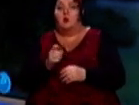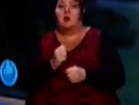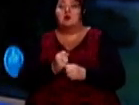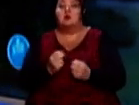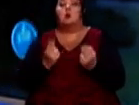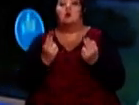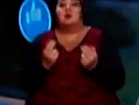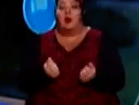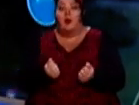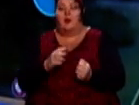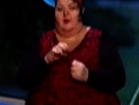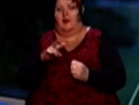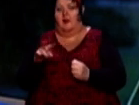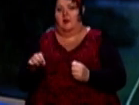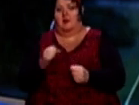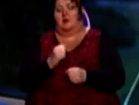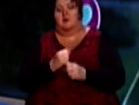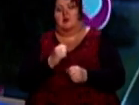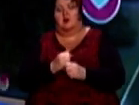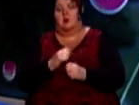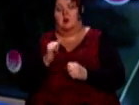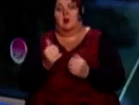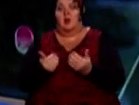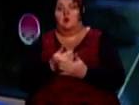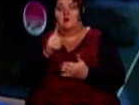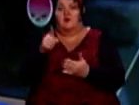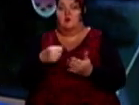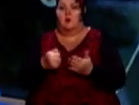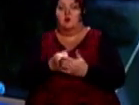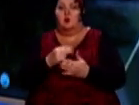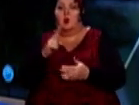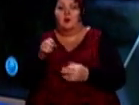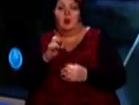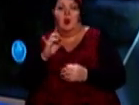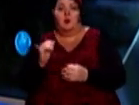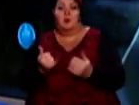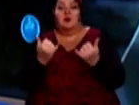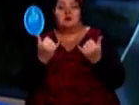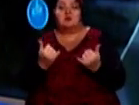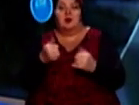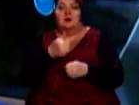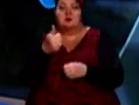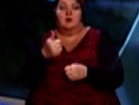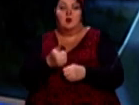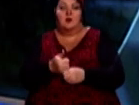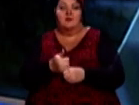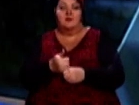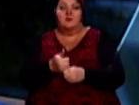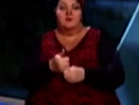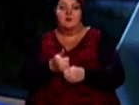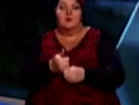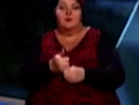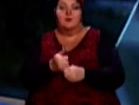так, але діють і нові вимоги відносно ДАБІ. Зараз головний